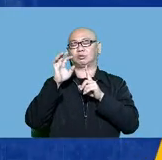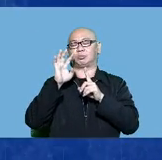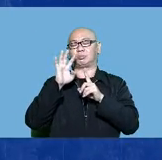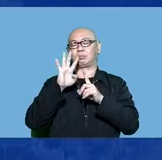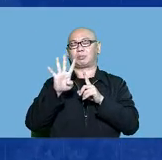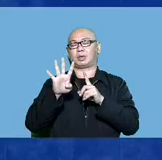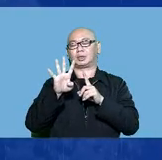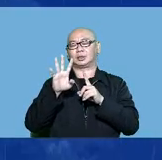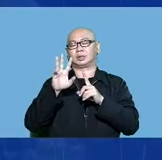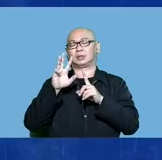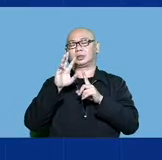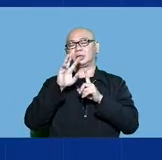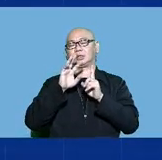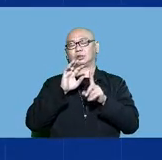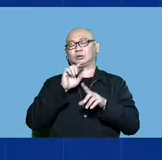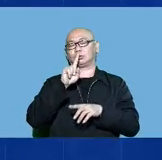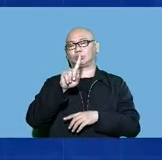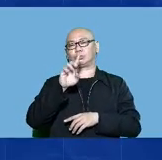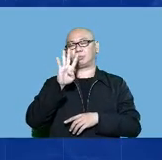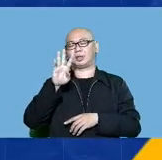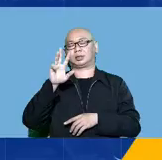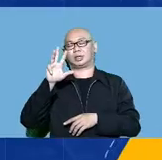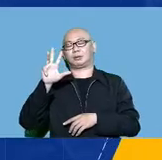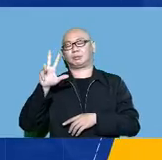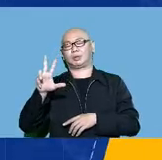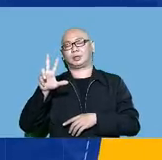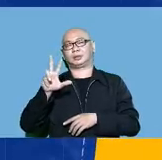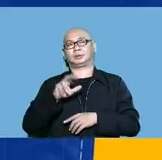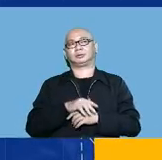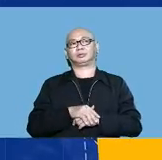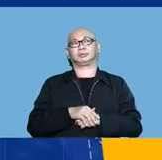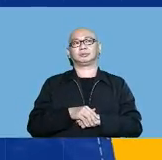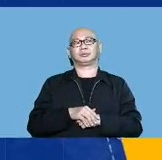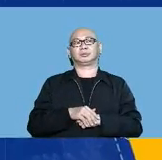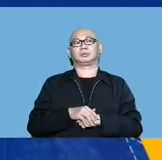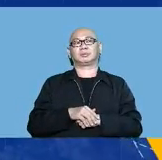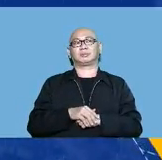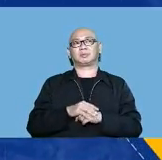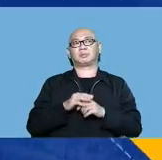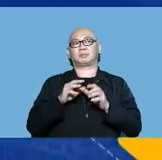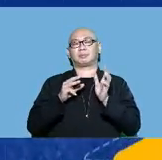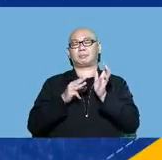ke-148. Profesor Dr. Mahlul Azam, MKes,